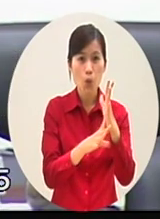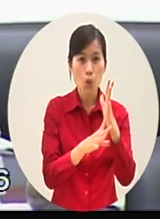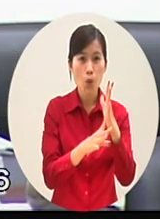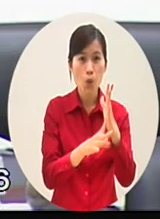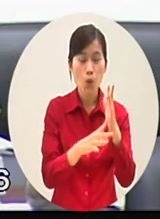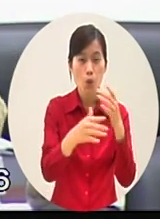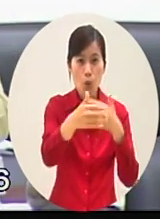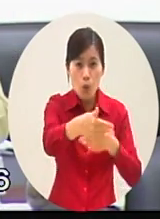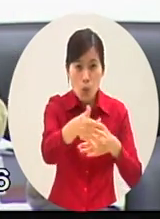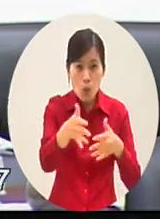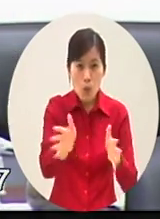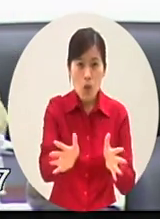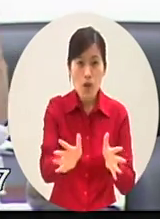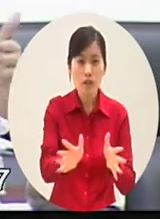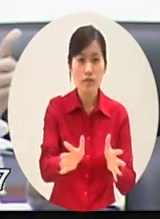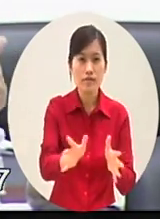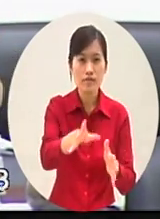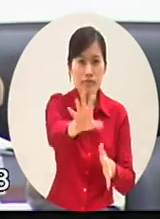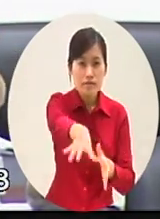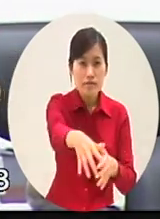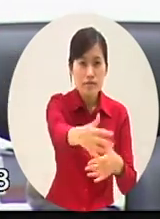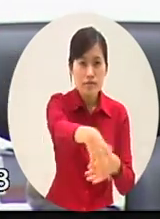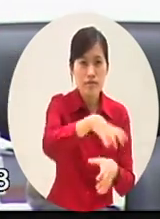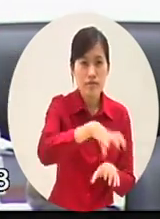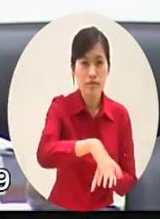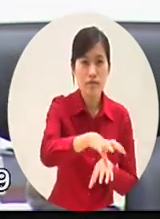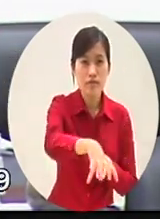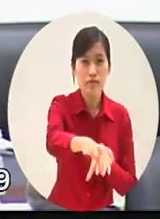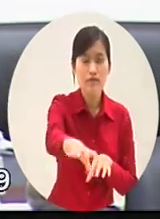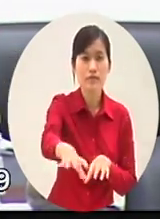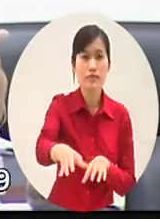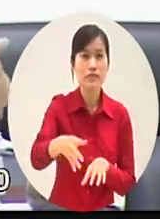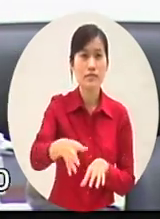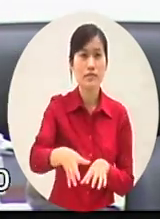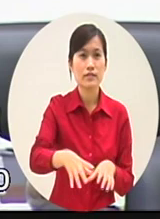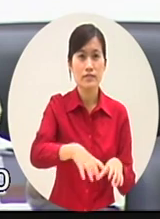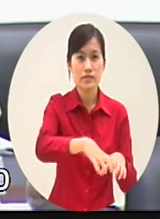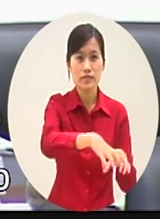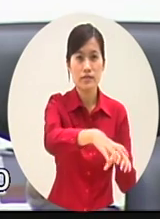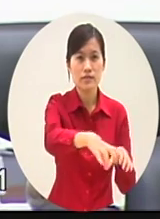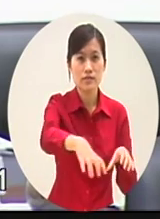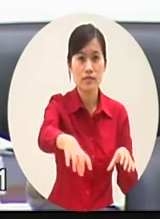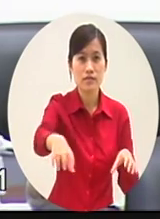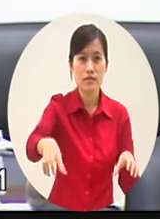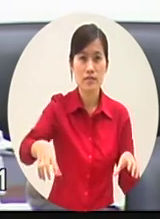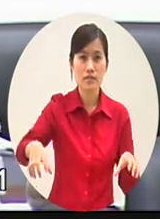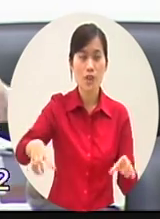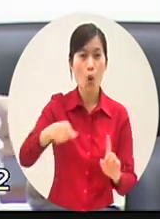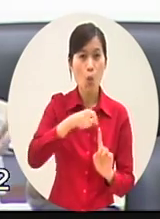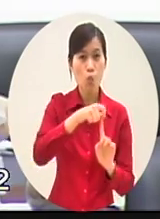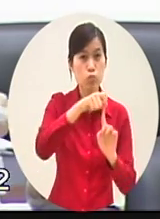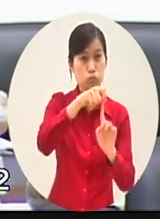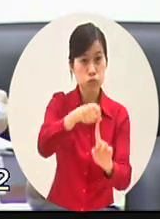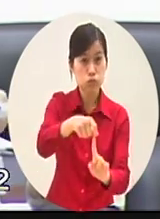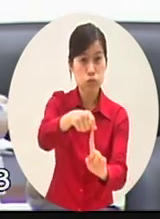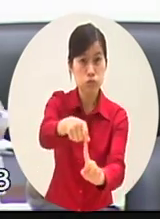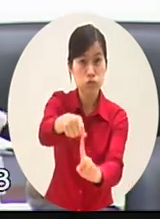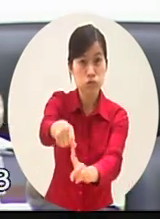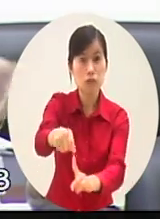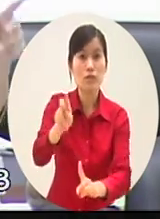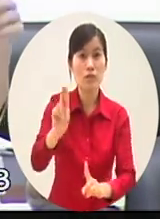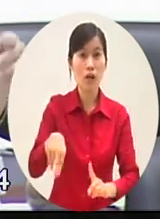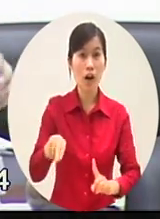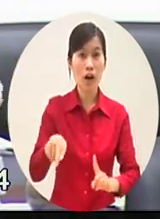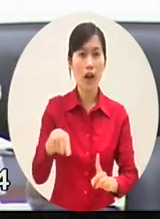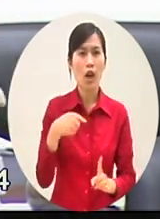当串联呢，所以一起的廊带，好，然后公车我们也有到， 啊，所以这一个应该我觉得说，我们如果去